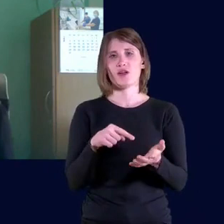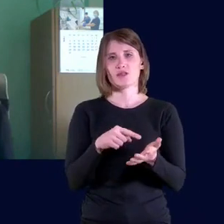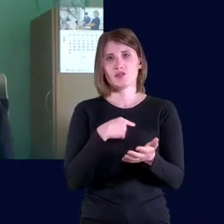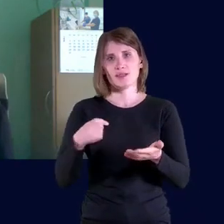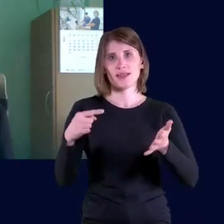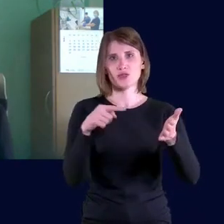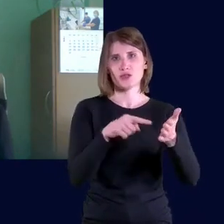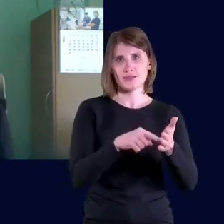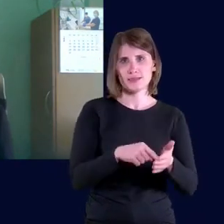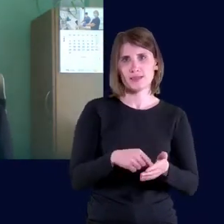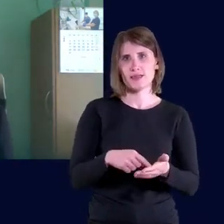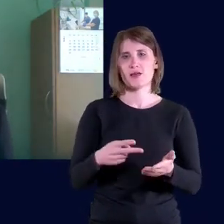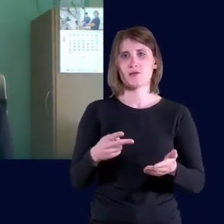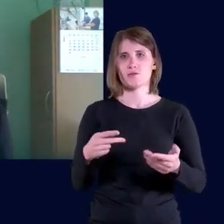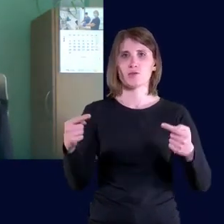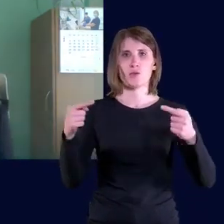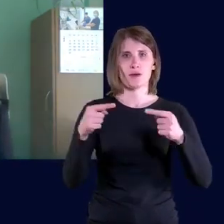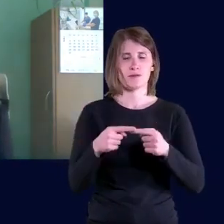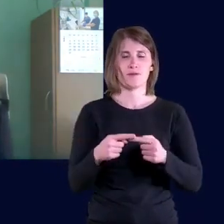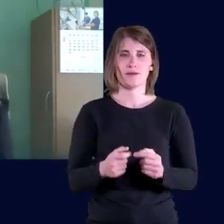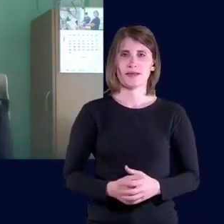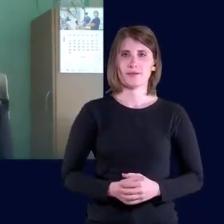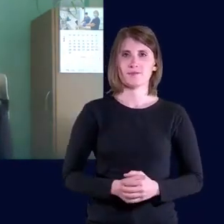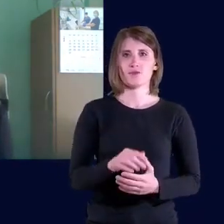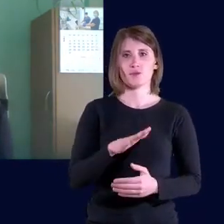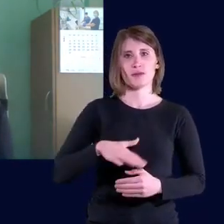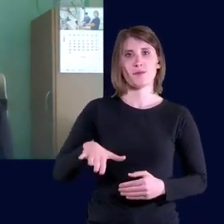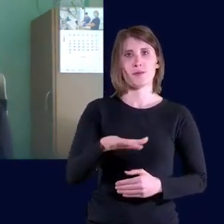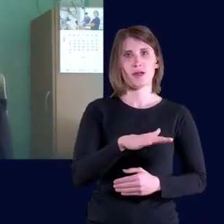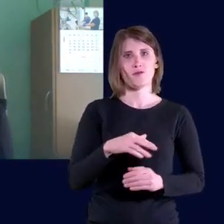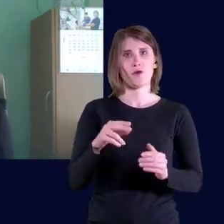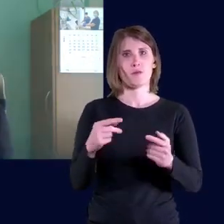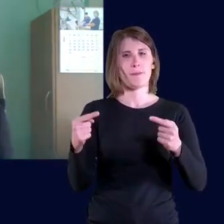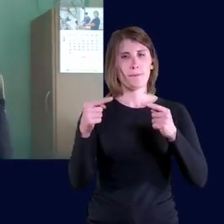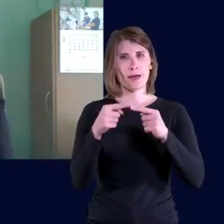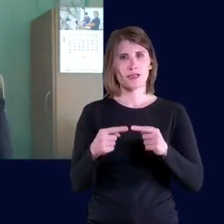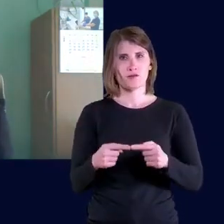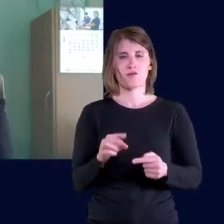właśnie stosowanie standardu